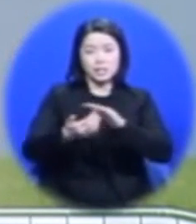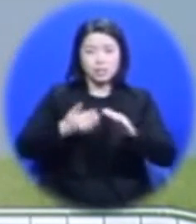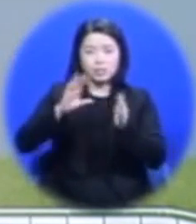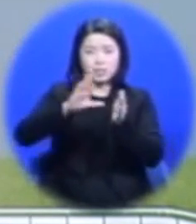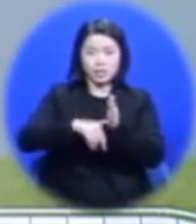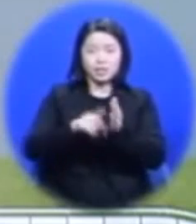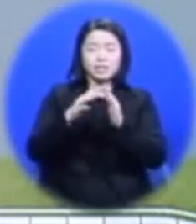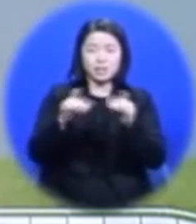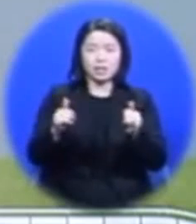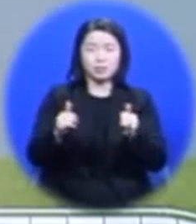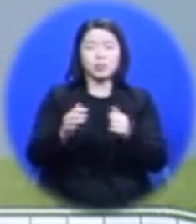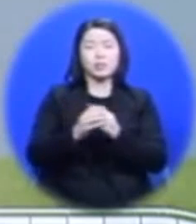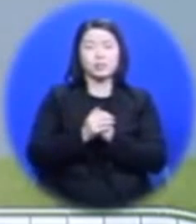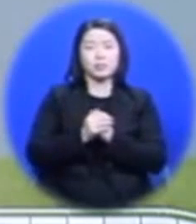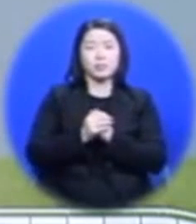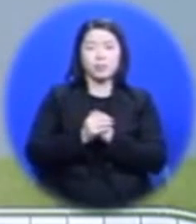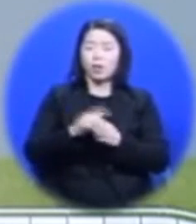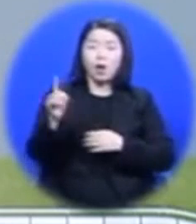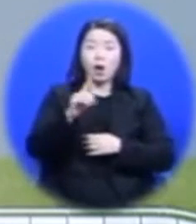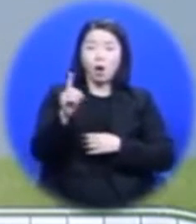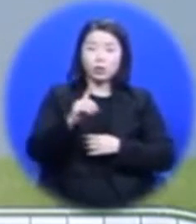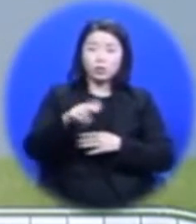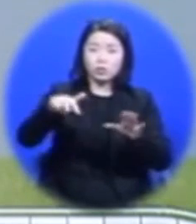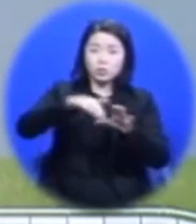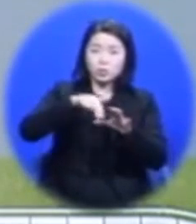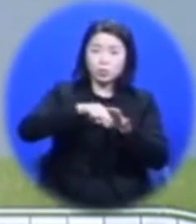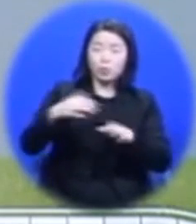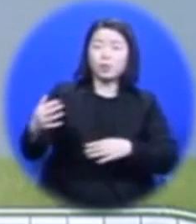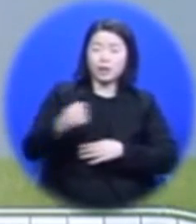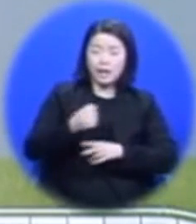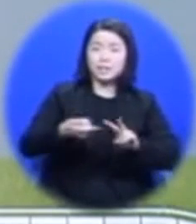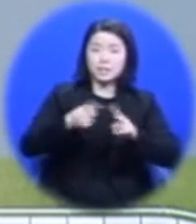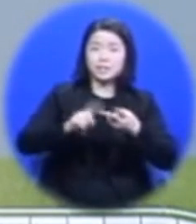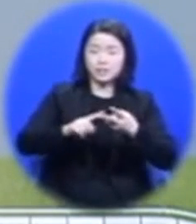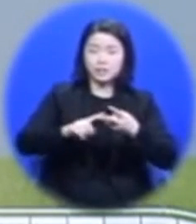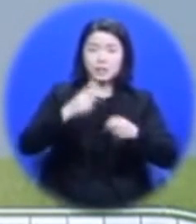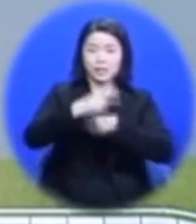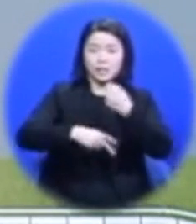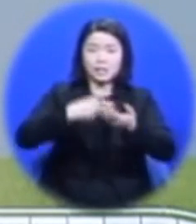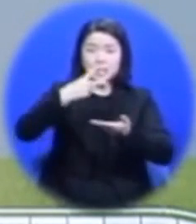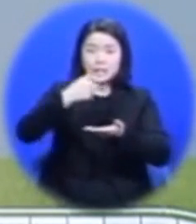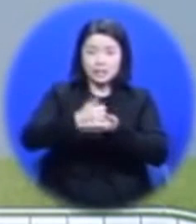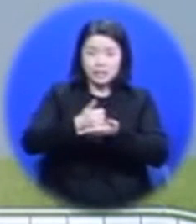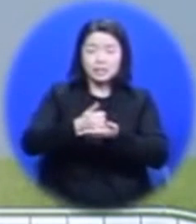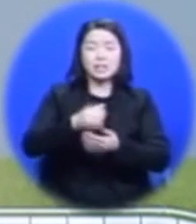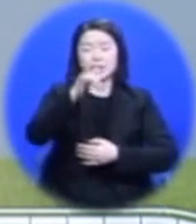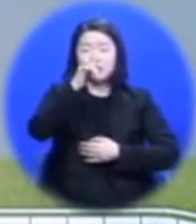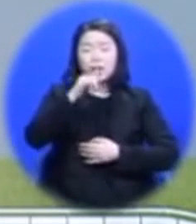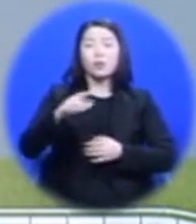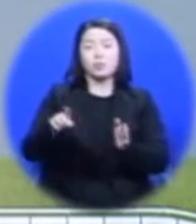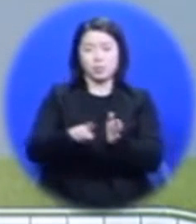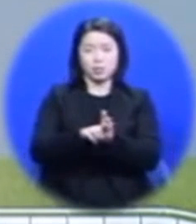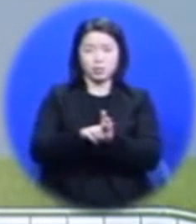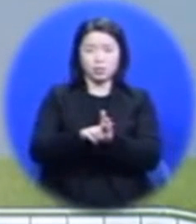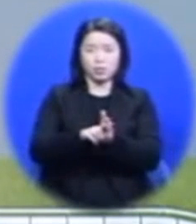사람들은 어떤 종교를 갖든지 간에 하여튼 신은 있다고 생각해요. 신은 있다.